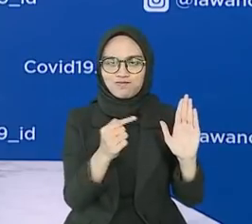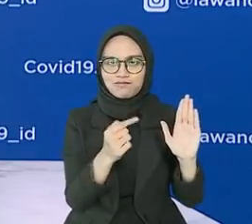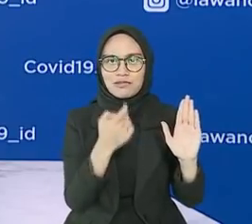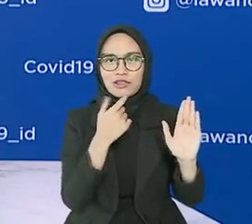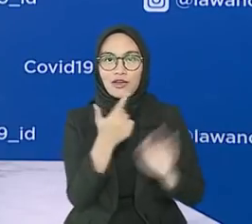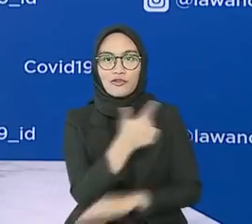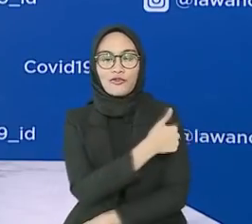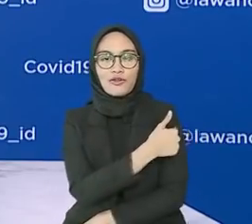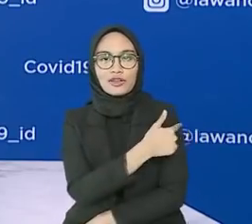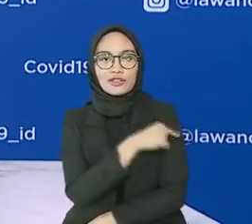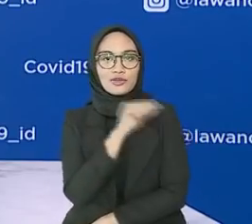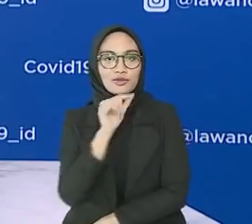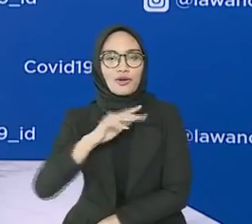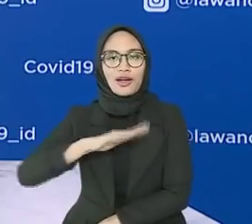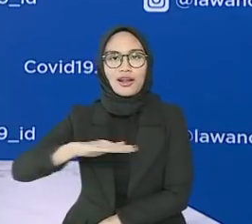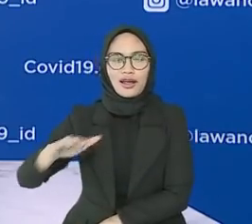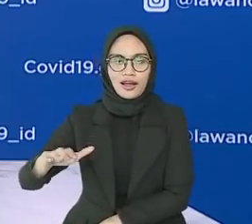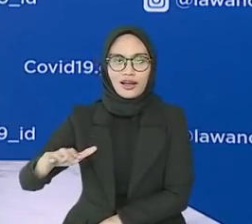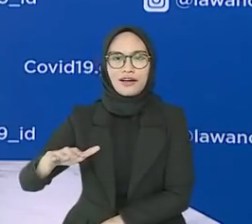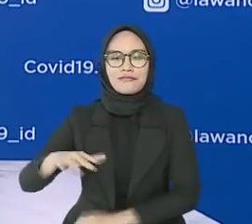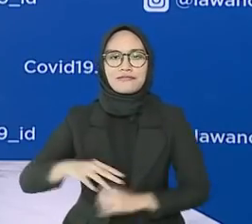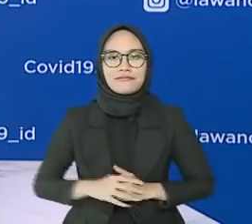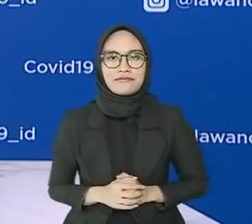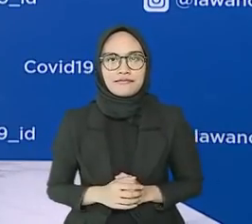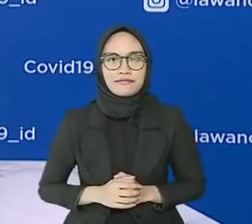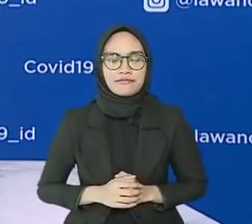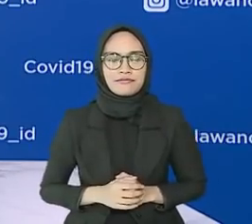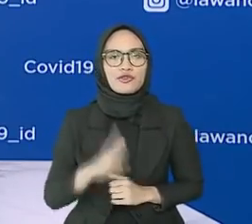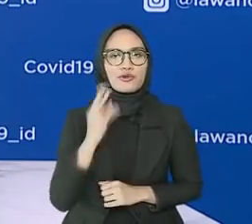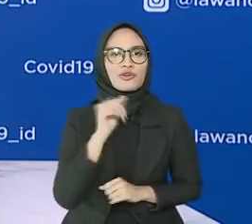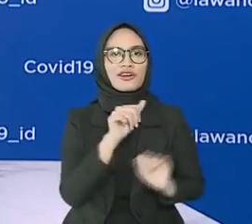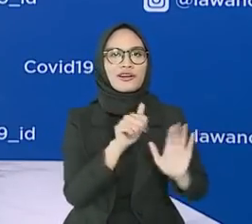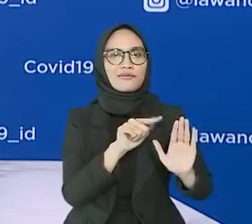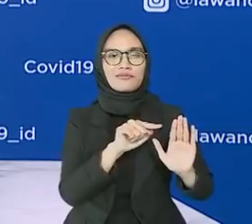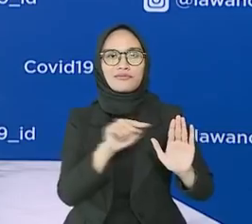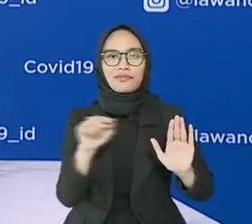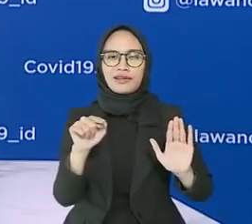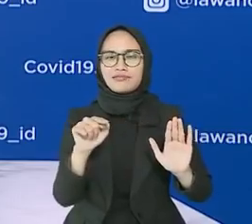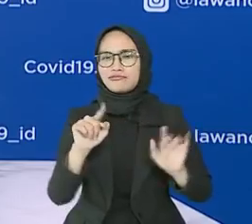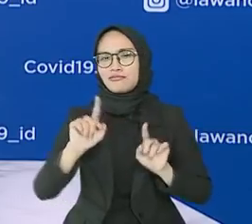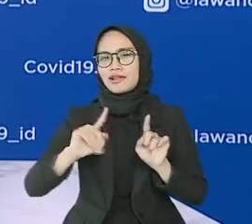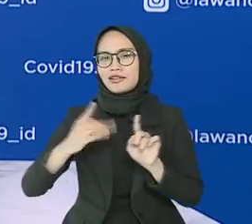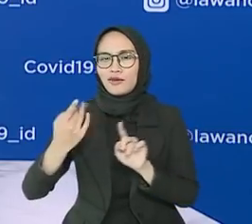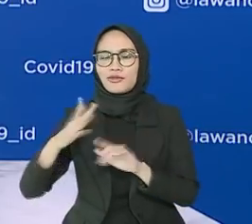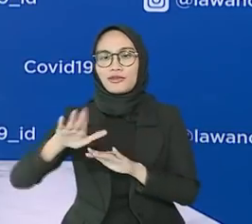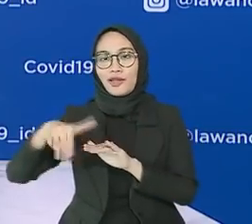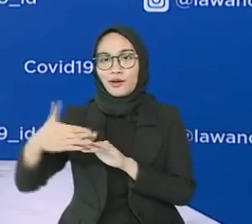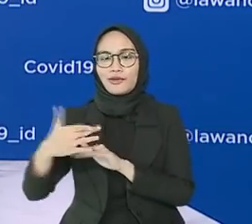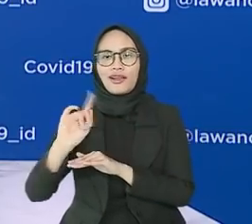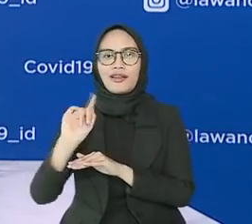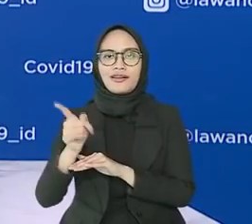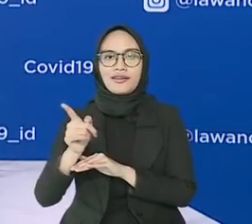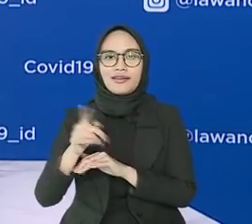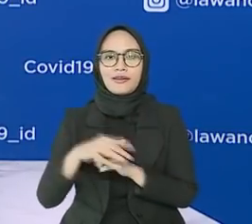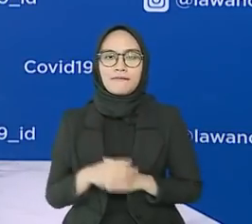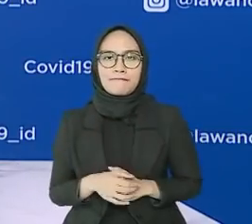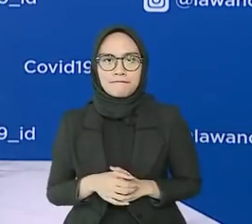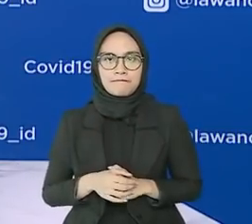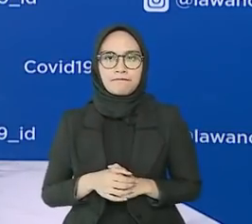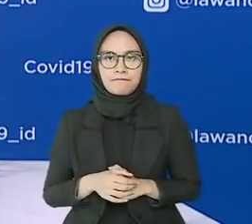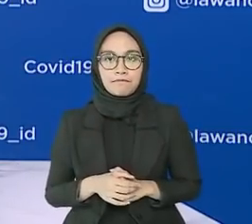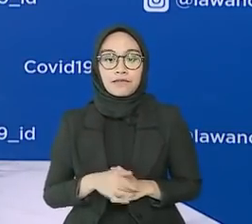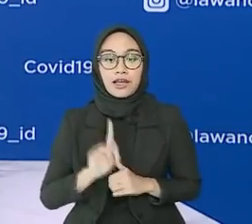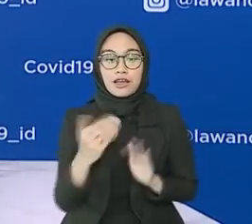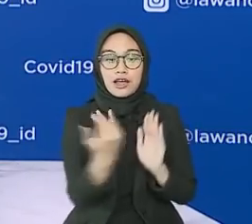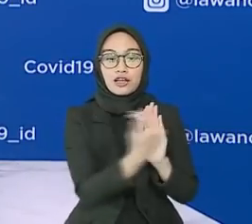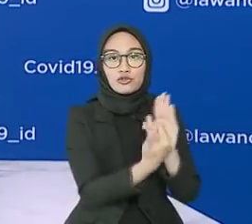pemberian vaksin COVID-19 Sinovac pada anak usia 6 tahun ke atas. Rekomendasi terbaru ini dikeluarkan